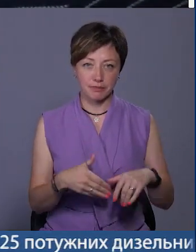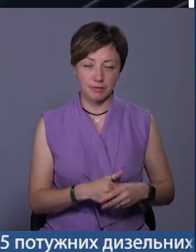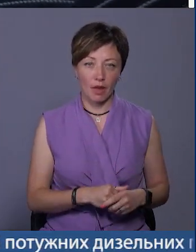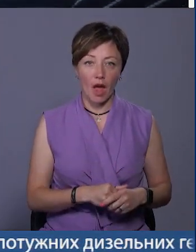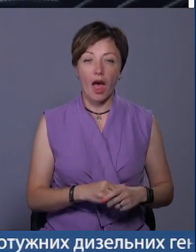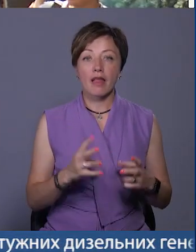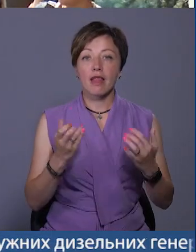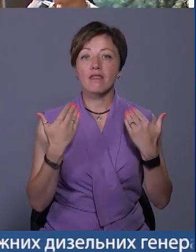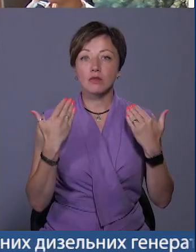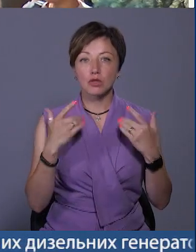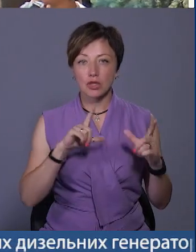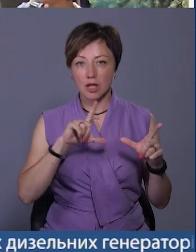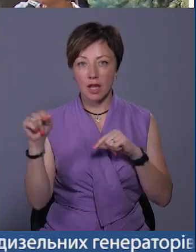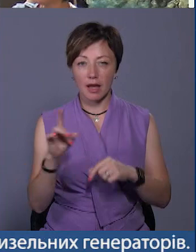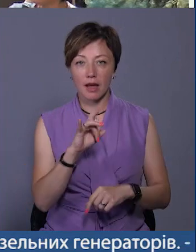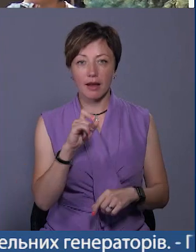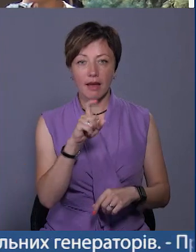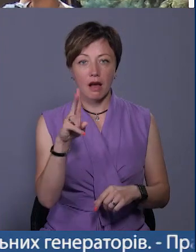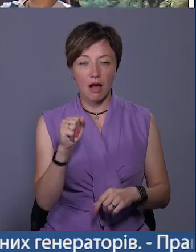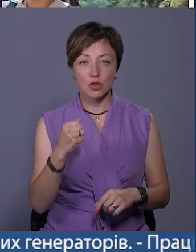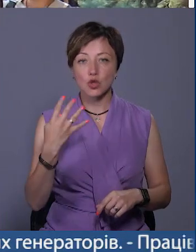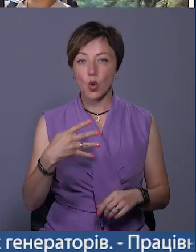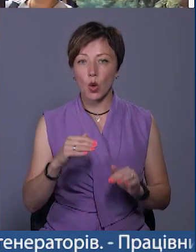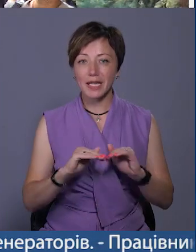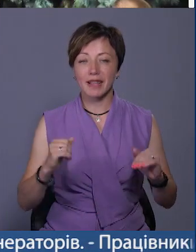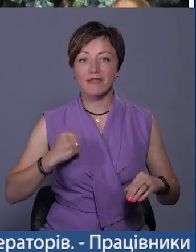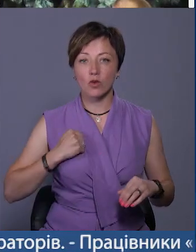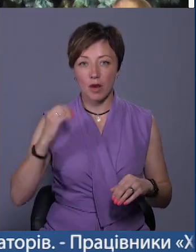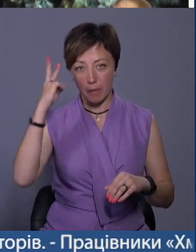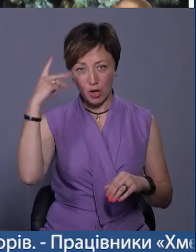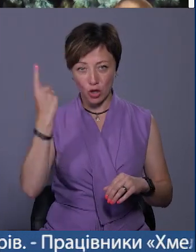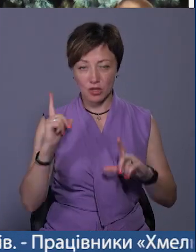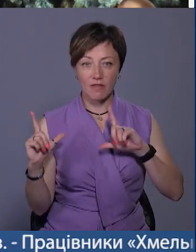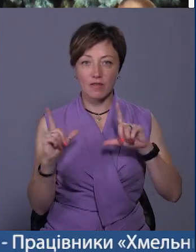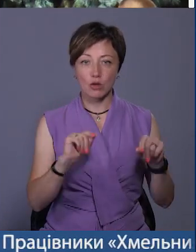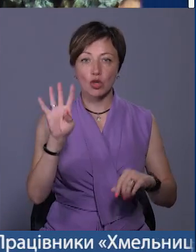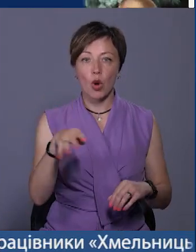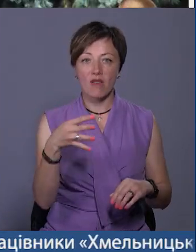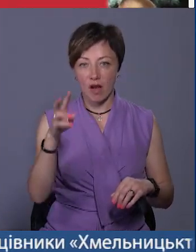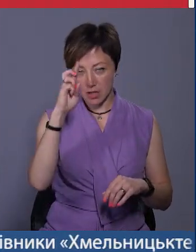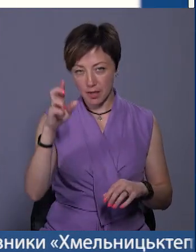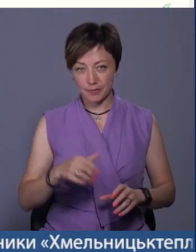На відпочинок до Рієки. 40 дітей військових із Хмельниччини вирушили до Хорватії.